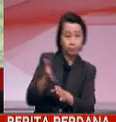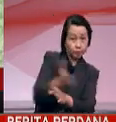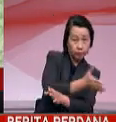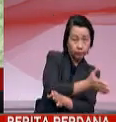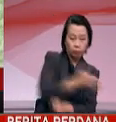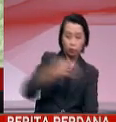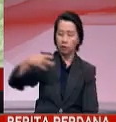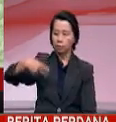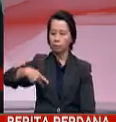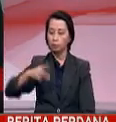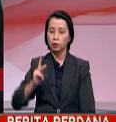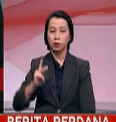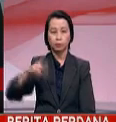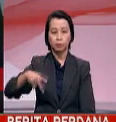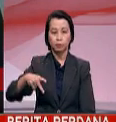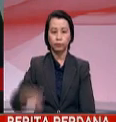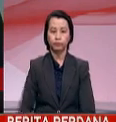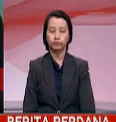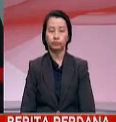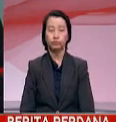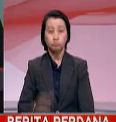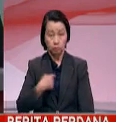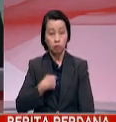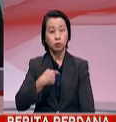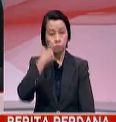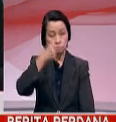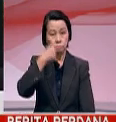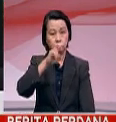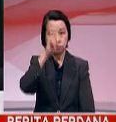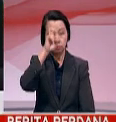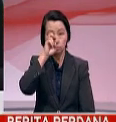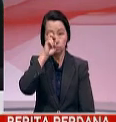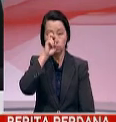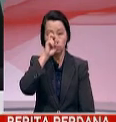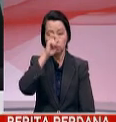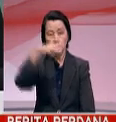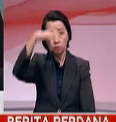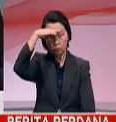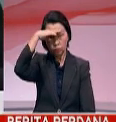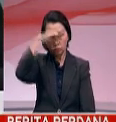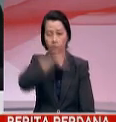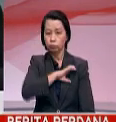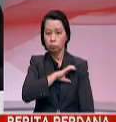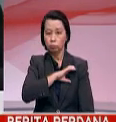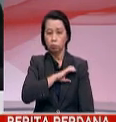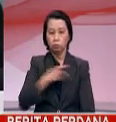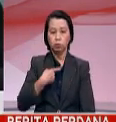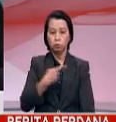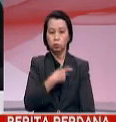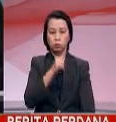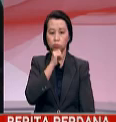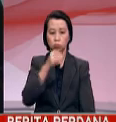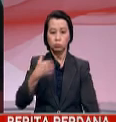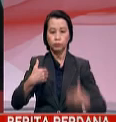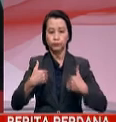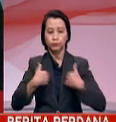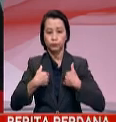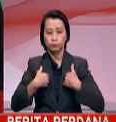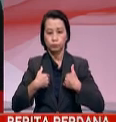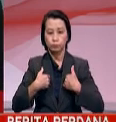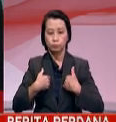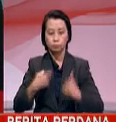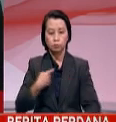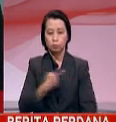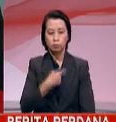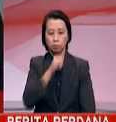Kawalan Pergerakan PKP. Tapi saya ingin tegaskan, tuan-tuan. Polis Johor, tuan-tuan, kita tidak mengira status. Kita